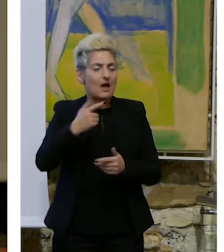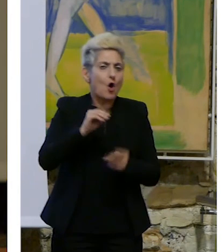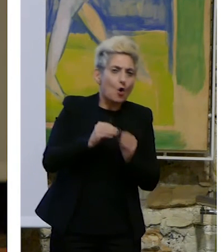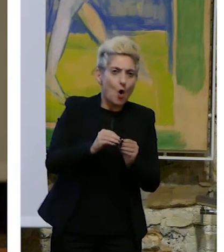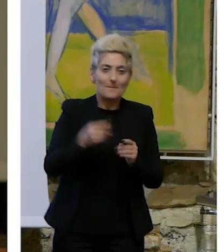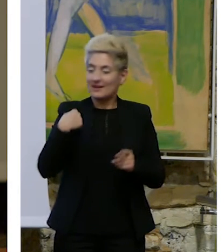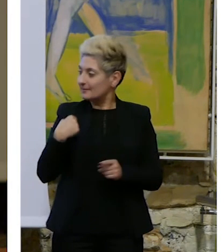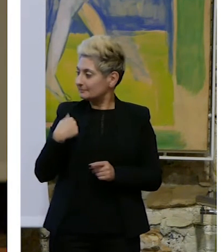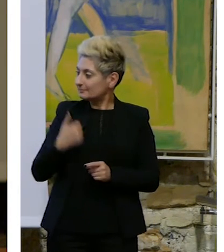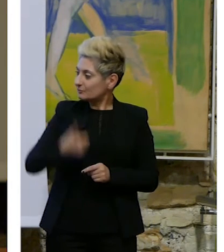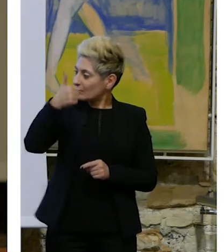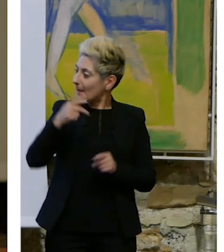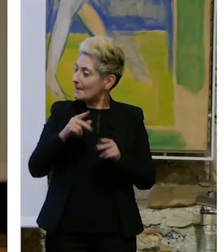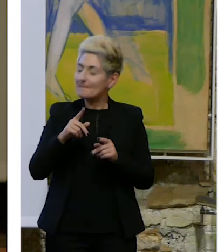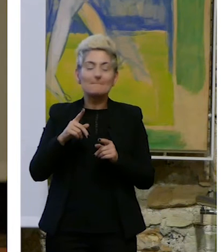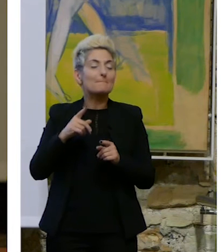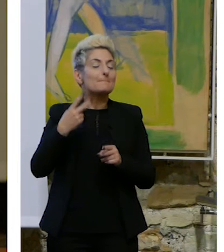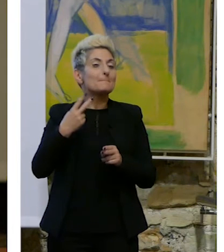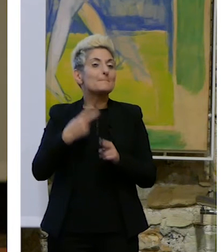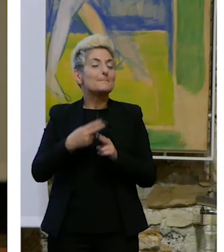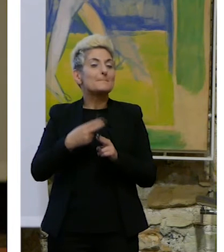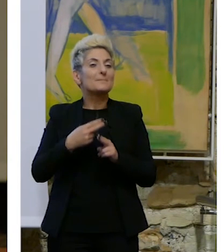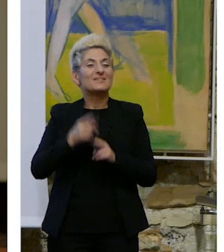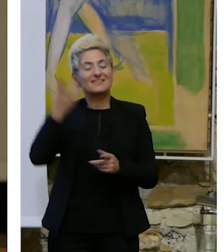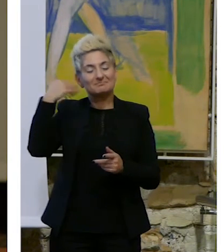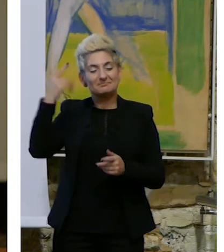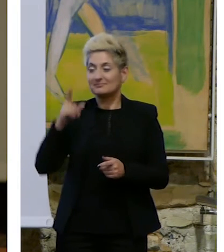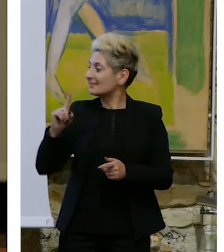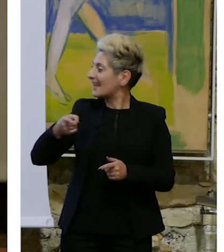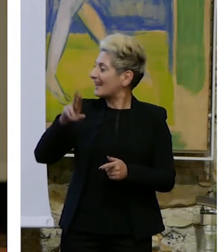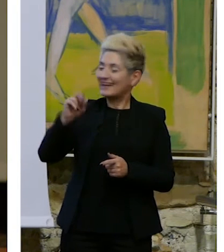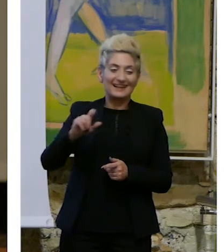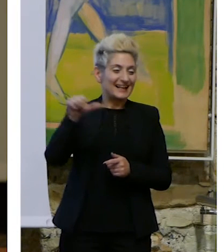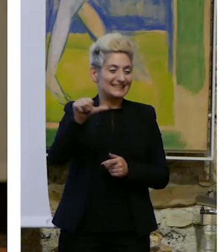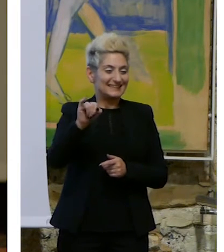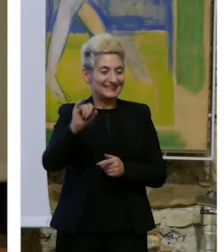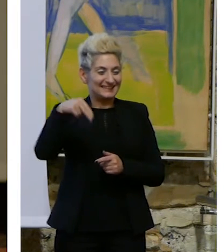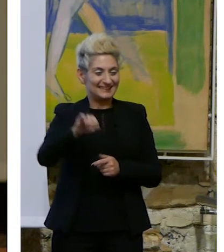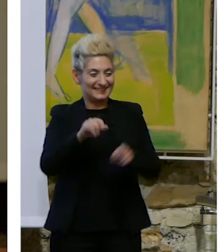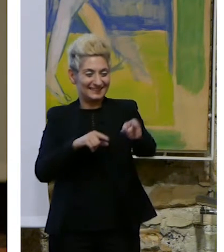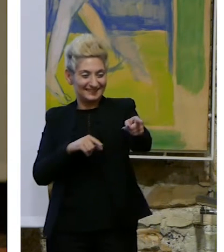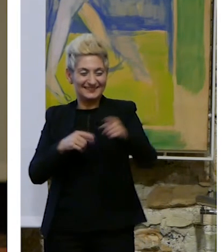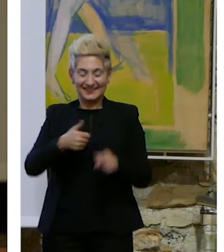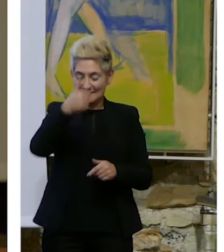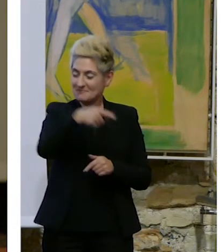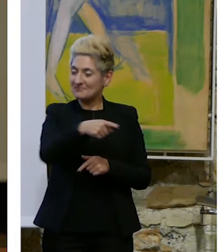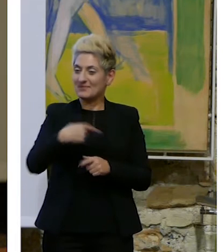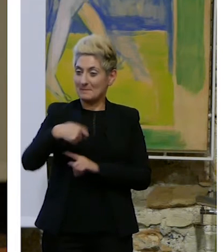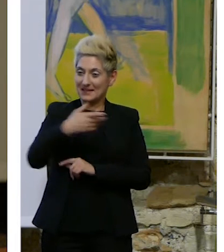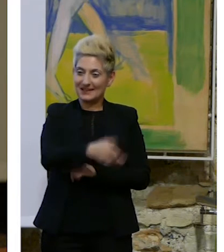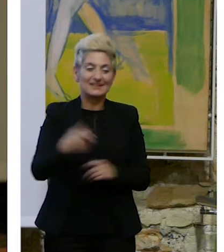perché sono stato qua la prima volta con il simpatico Grassini, dove è finito? Dove è? In prima fila, e con la